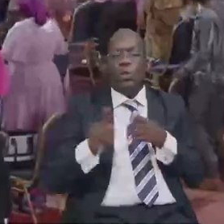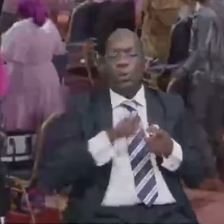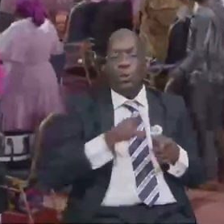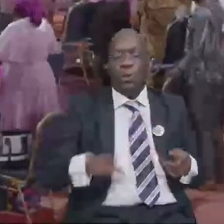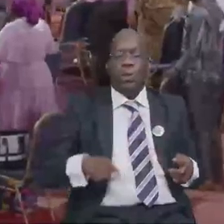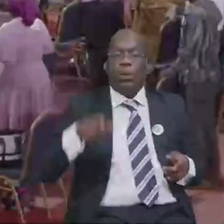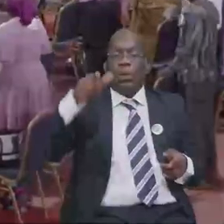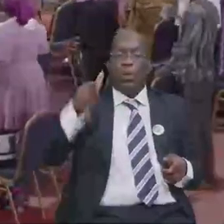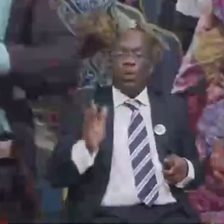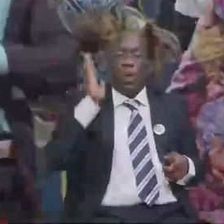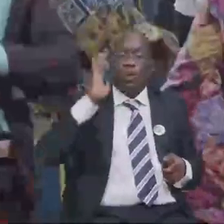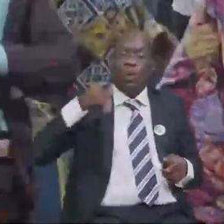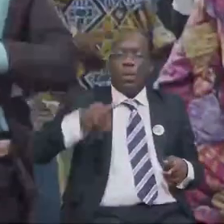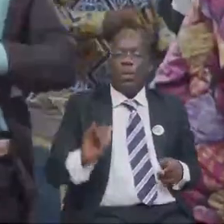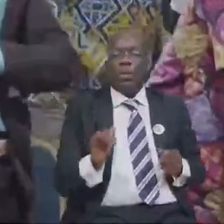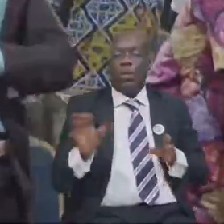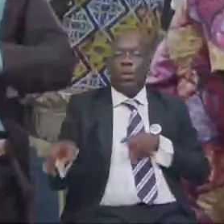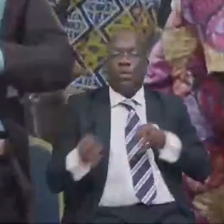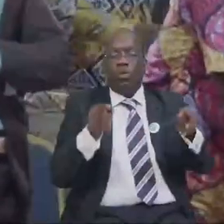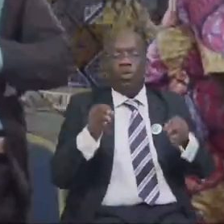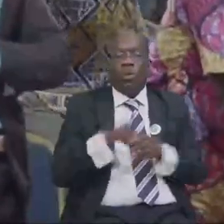Le Seigneur agira encore dans ta vie.